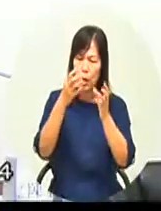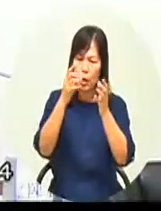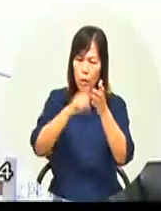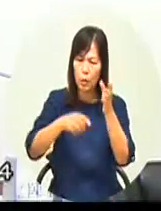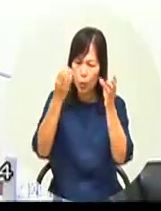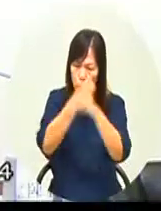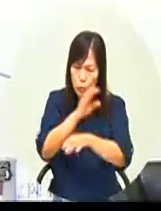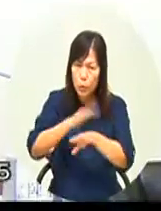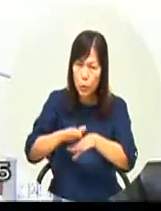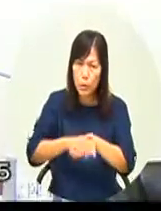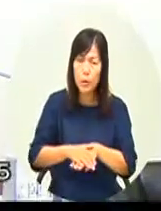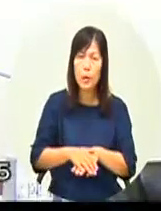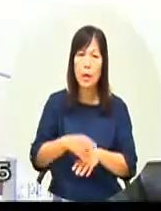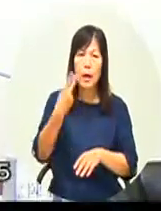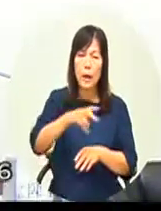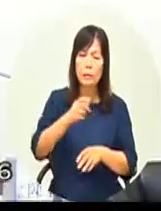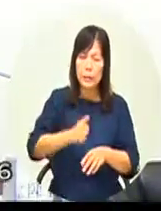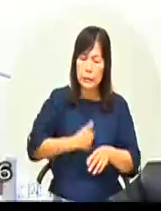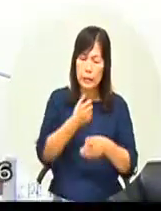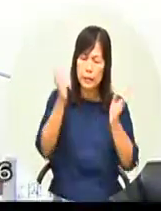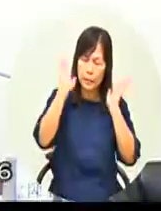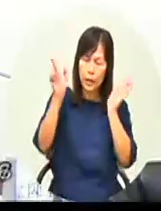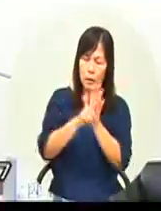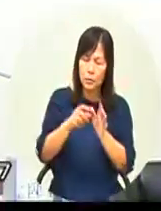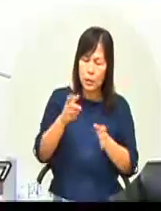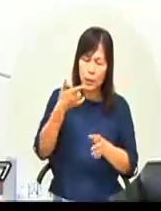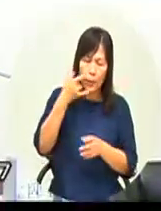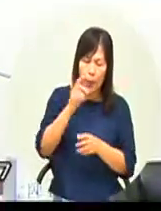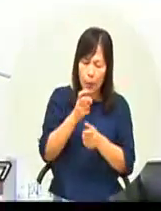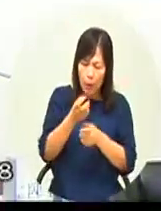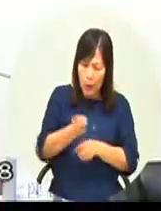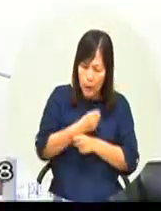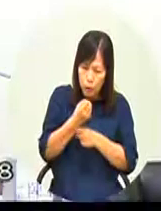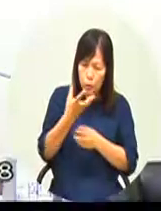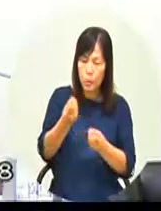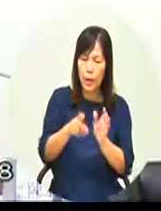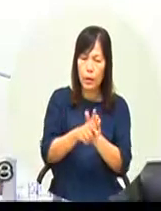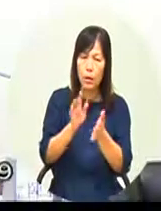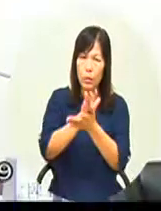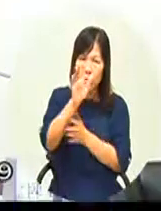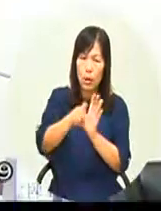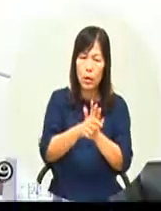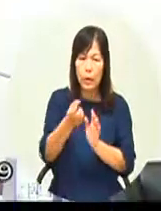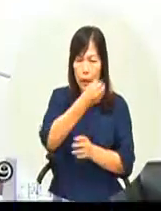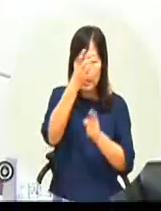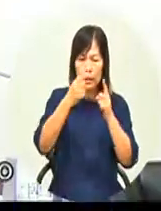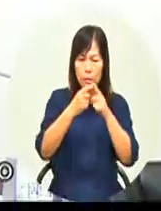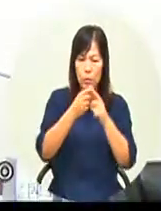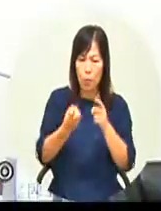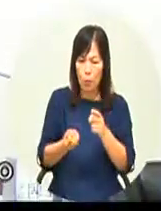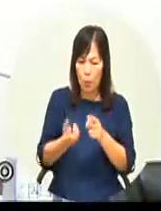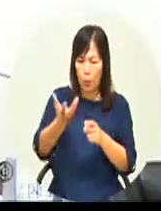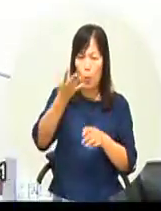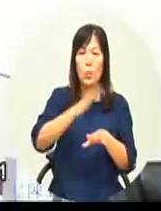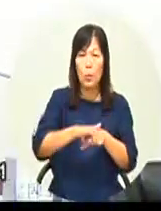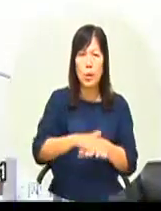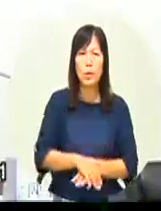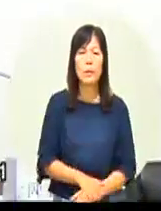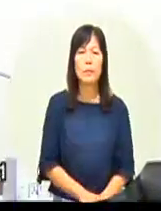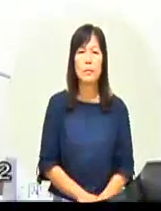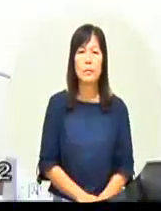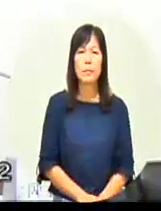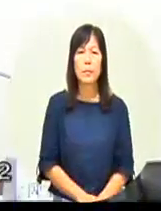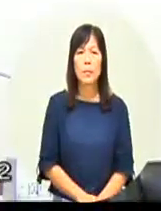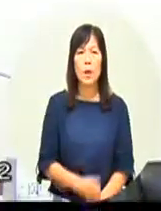到，或者是真的是小朋友家长没有看管好这个小朋友，因为未来年轻人搭乘的人会越来越多，那如果是我